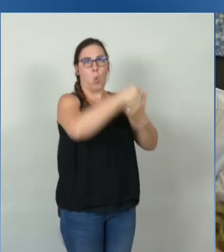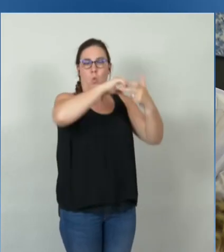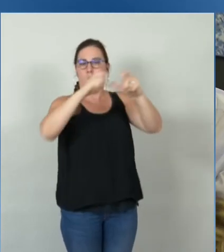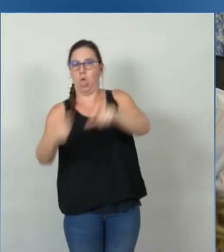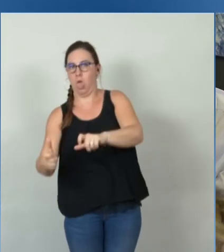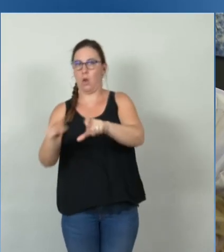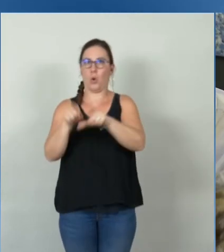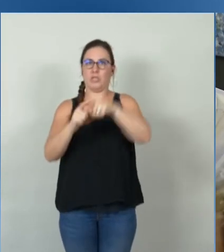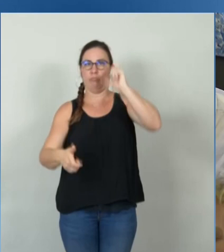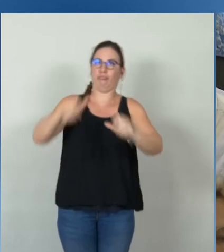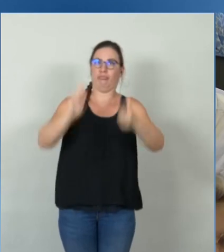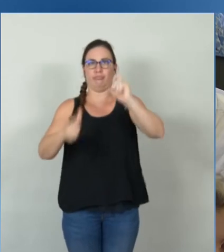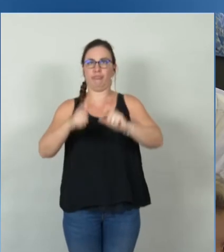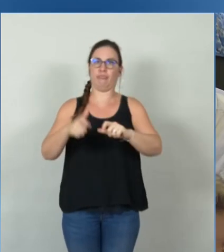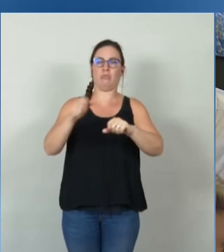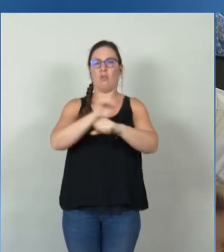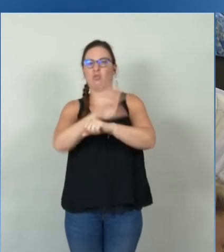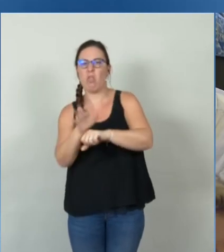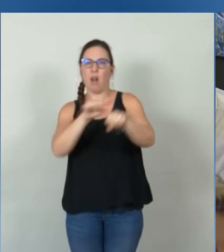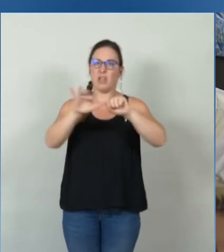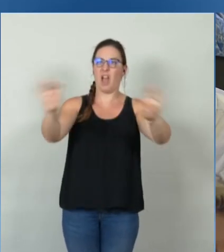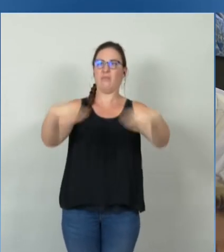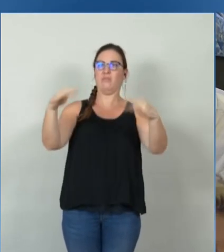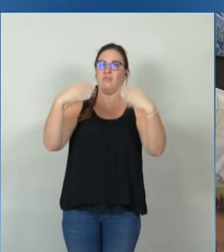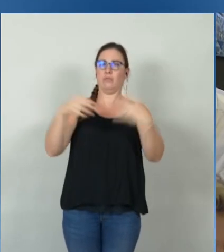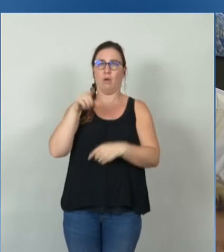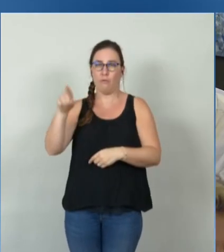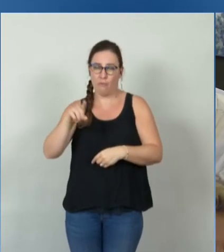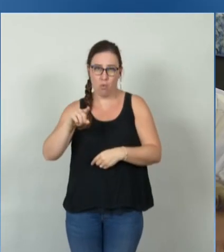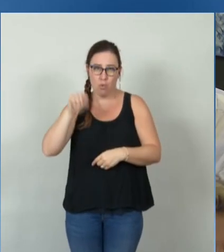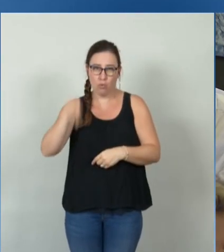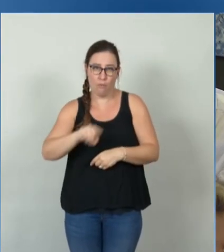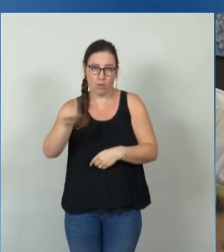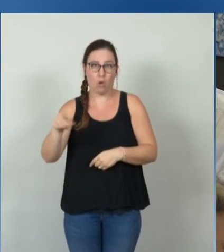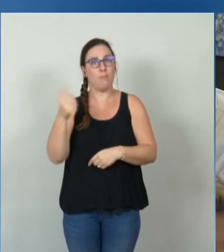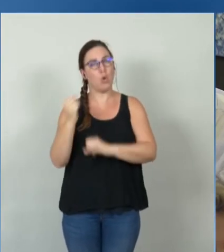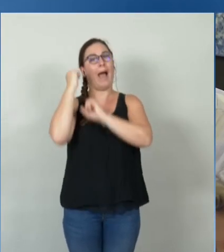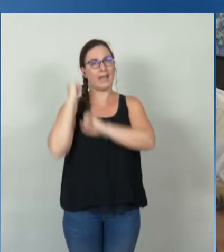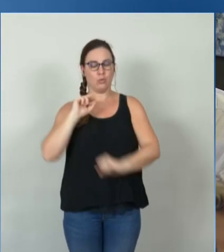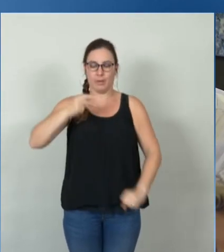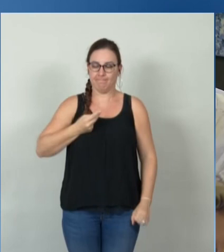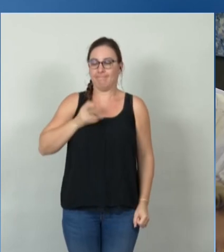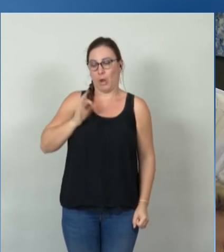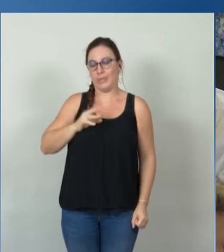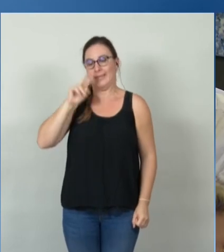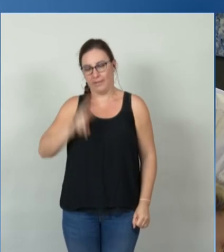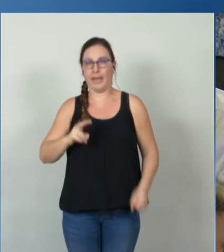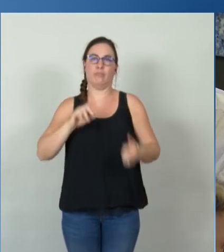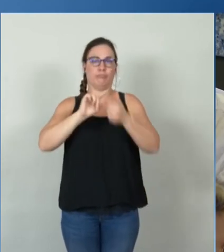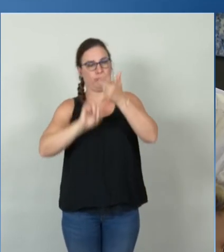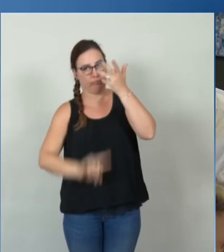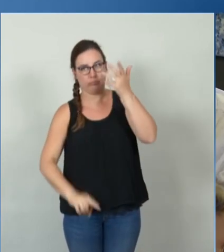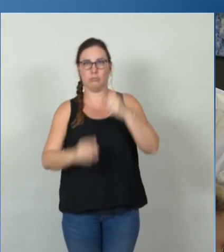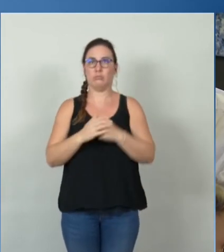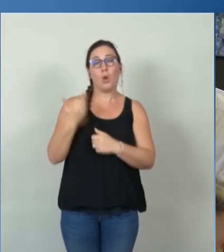dans ce dossier je pense que ce n'était pas votre devoir votre devoir était d'assumer et puisque Monsieur le Maire tout à l'heure